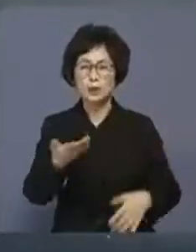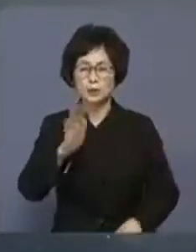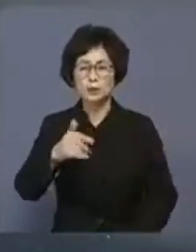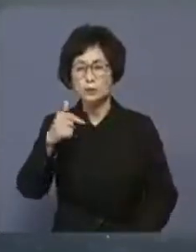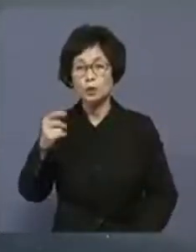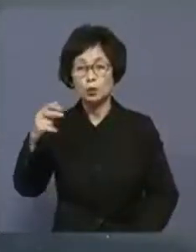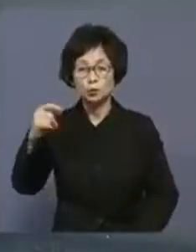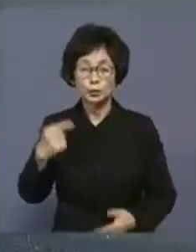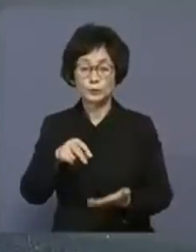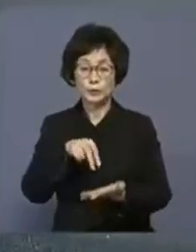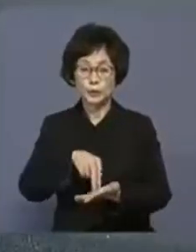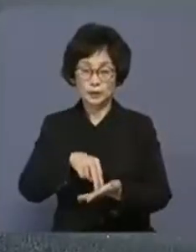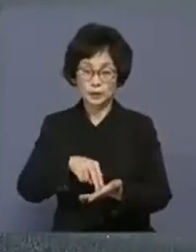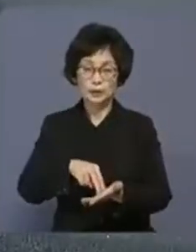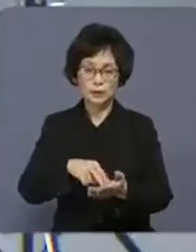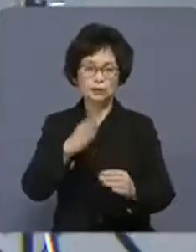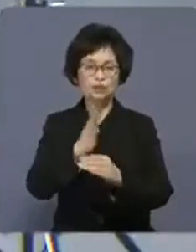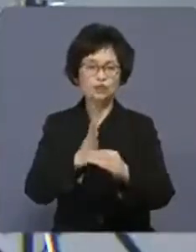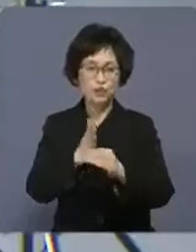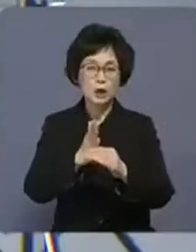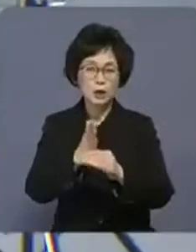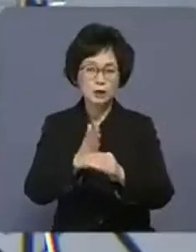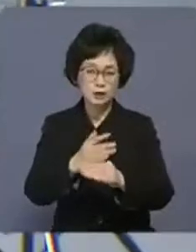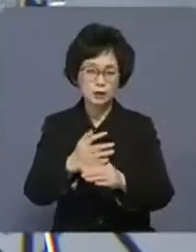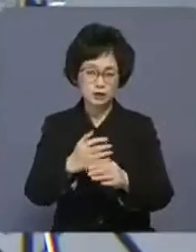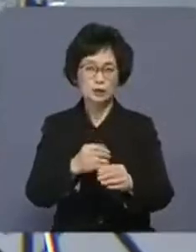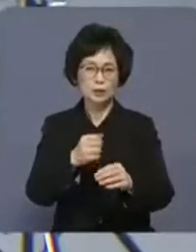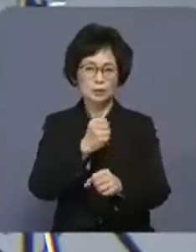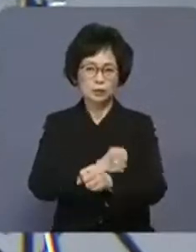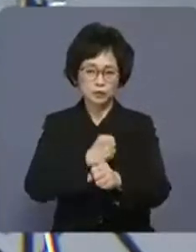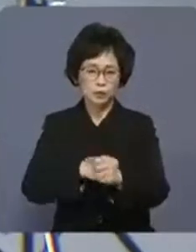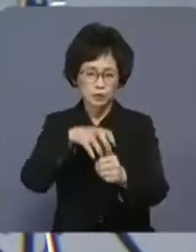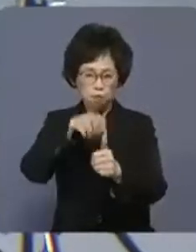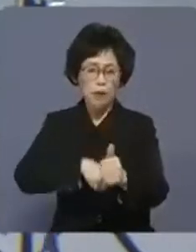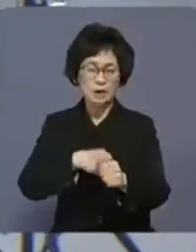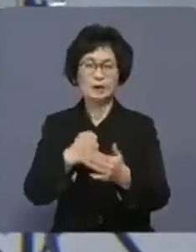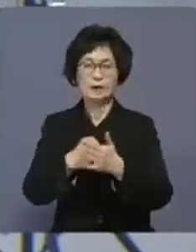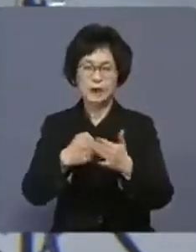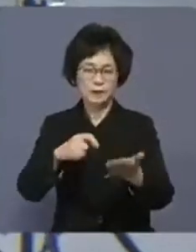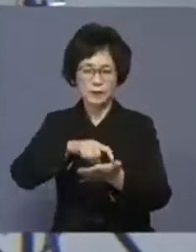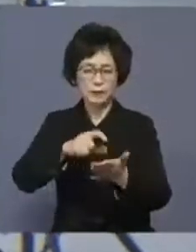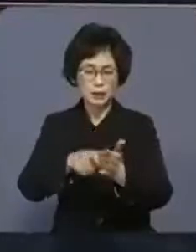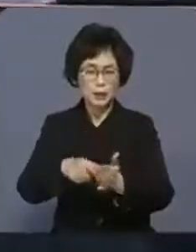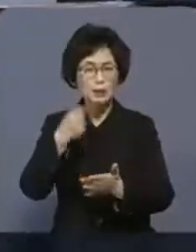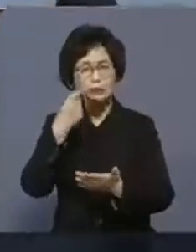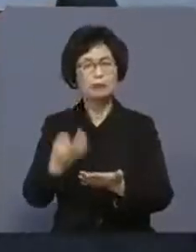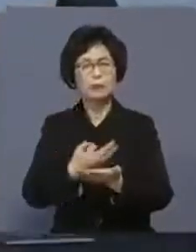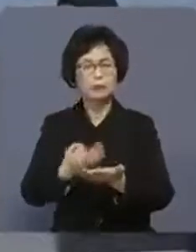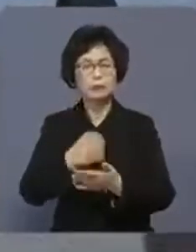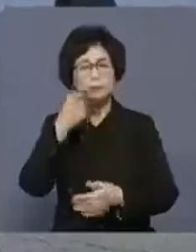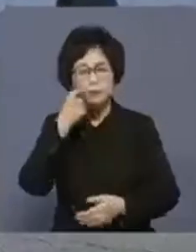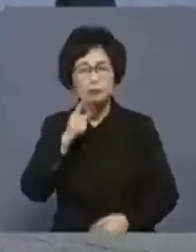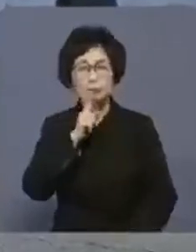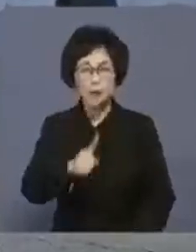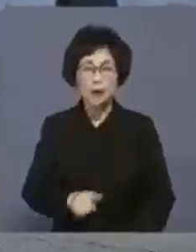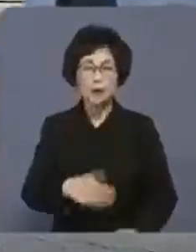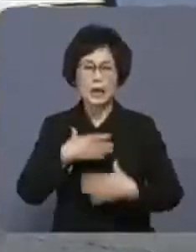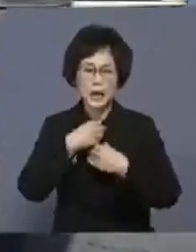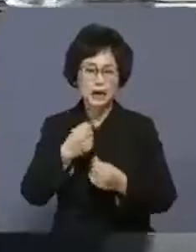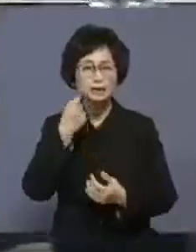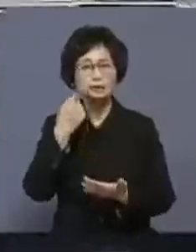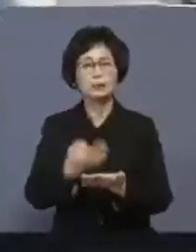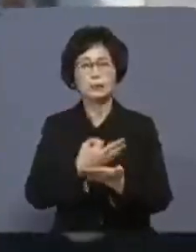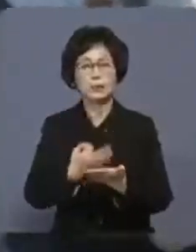제가 시행된 뒤에도 중간 협력업체의 수술의 착취 등으로 여전히 적정 임금을 받지 못했다 고 주장하기도 했는데 요 안전 우리 이제